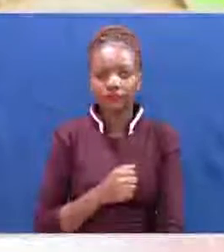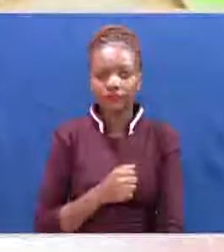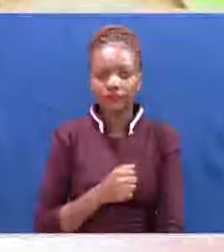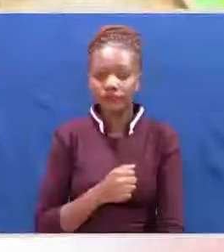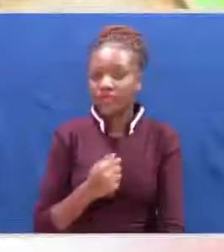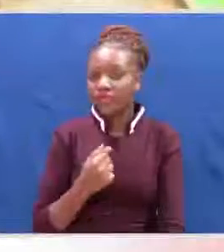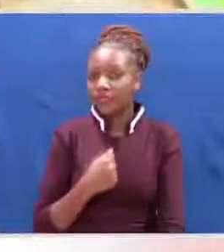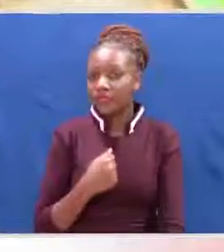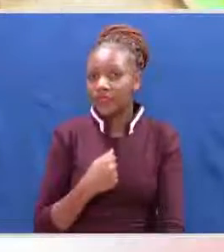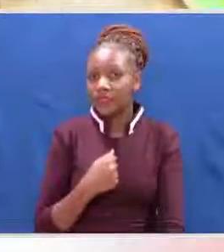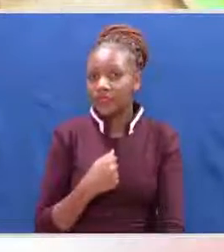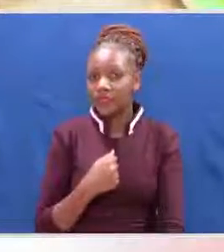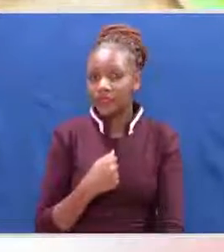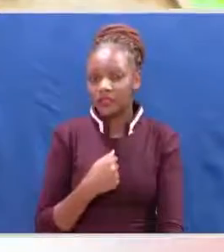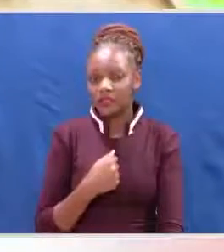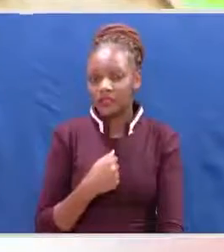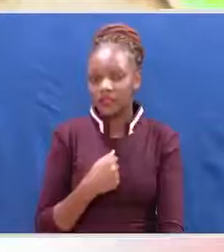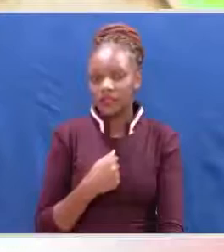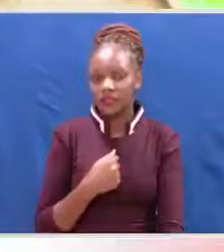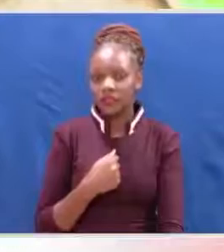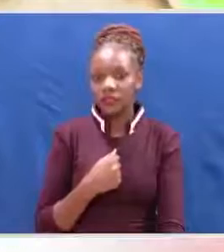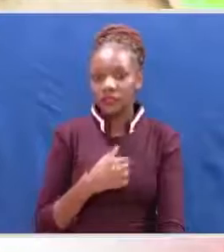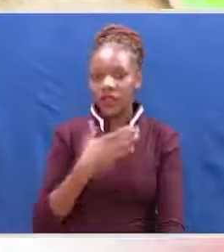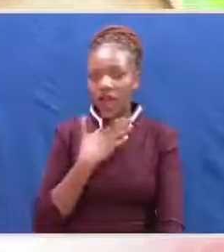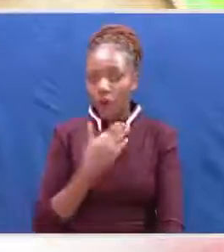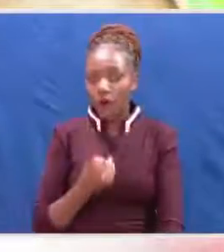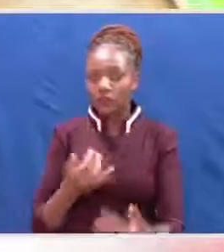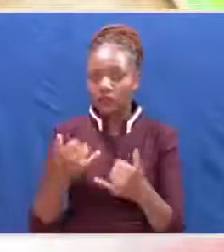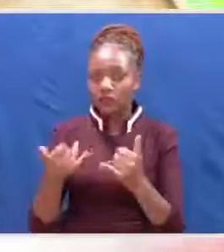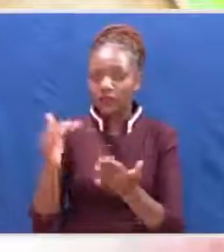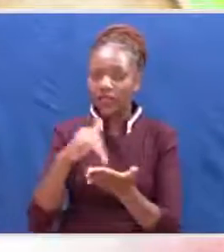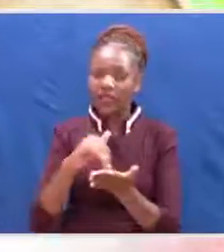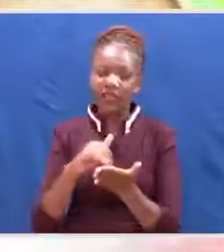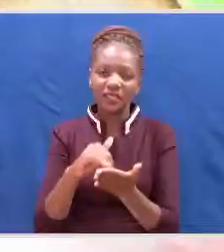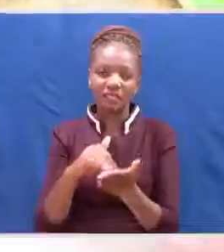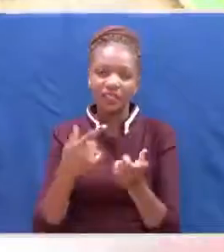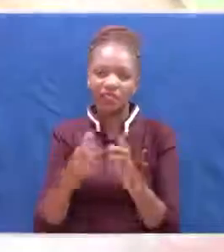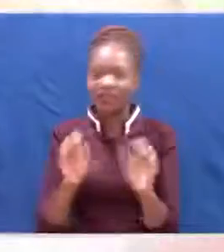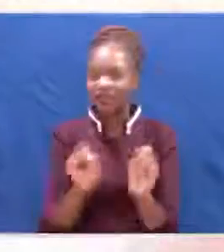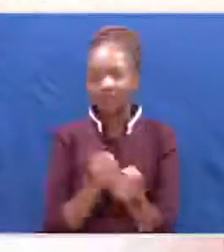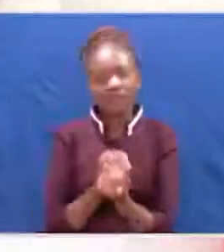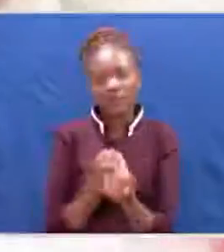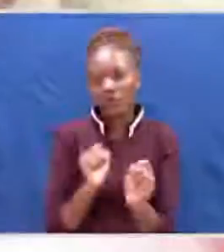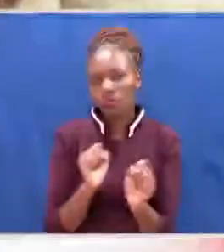So mimi na football kuingia kwa hiyo kiwanja tena kucheza mazee kama imeisha.